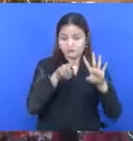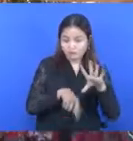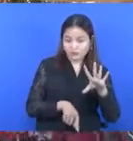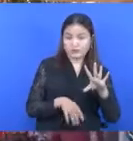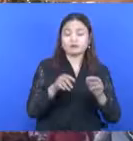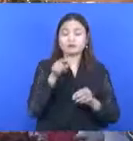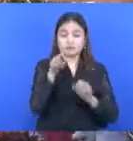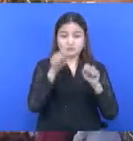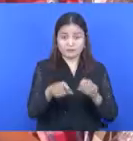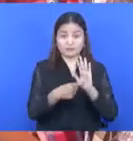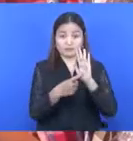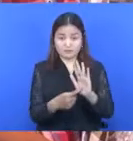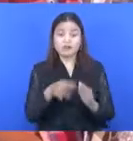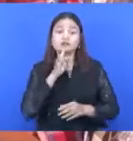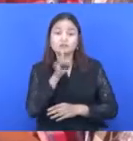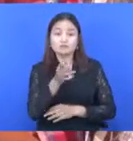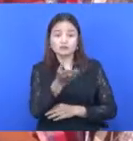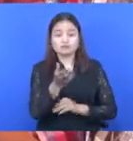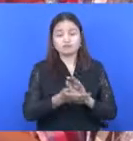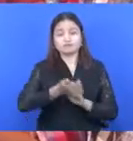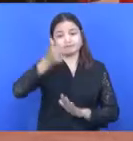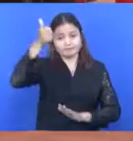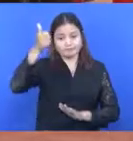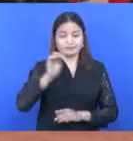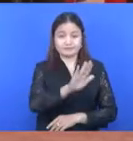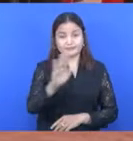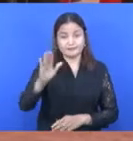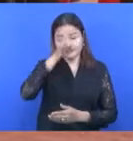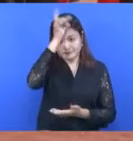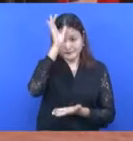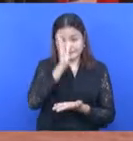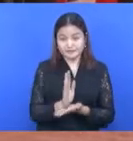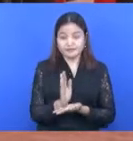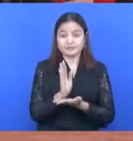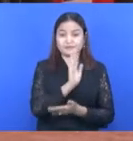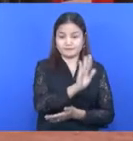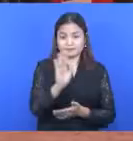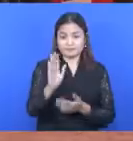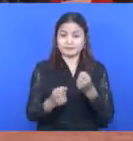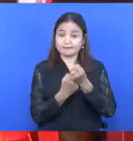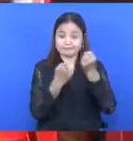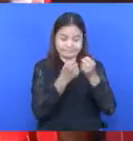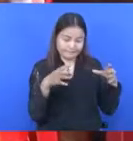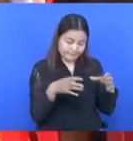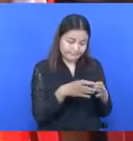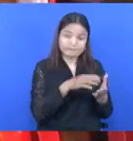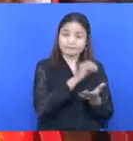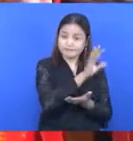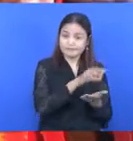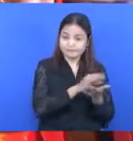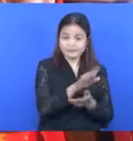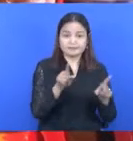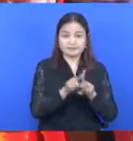ដែលនេះបង្ហាញឲ្យឃើញពីការផ្ដល់ទំនុកចិត្តពីព្រះសង្ឃនិងប្រជាពលរដ្ឋមកលើគណបកប្រជាជនកម្ពុជាក្នុងមូលដ្ឋាននេះ